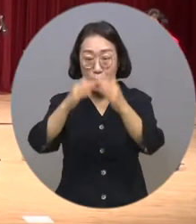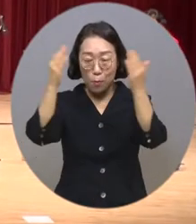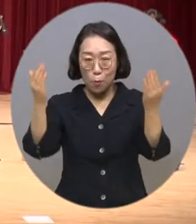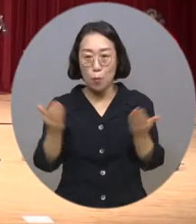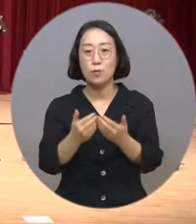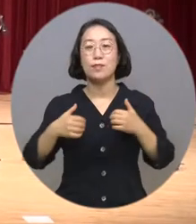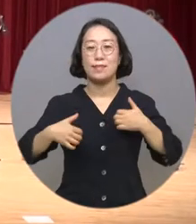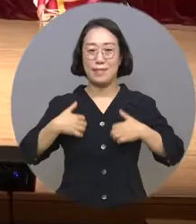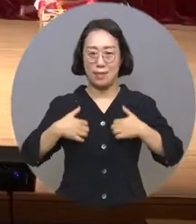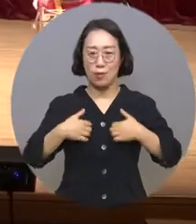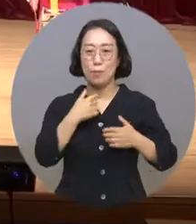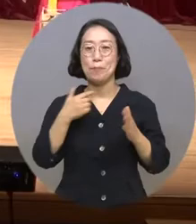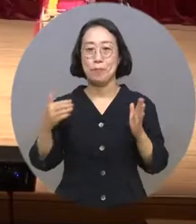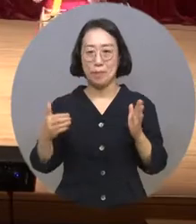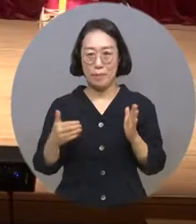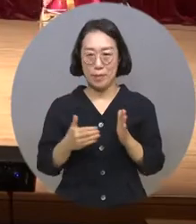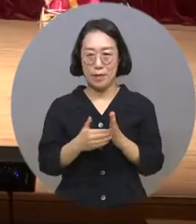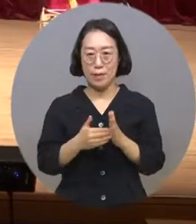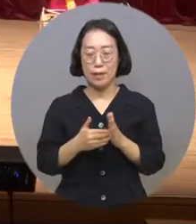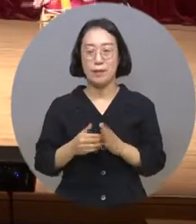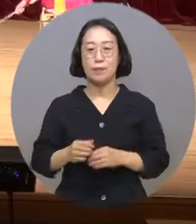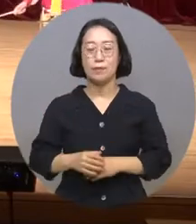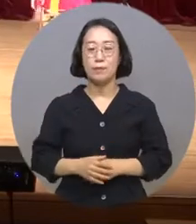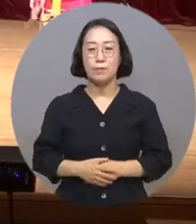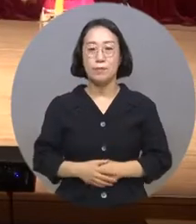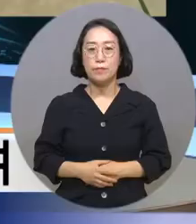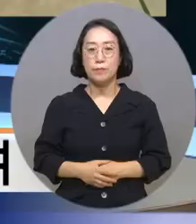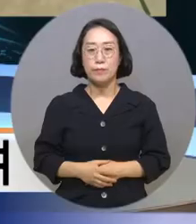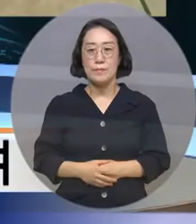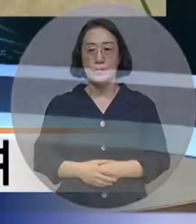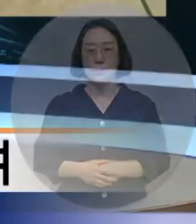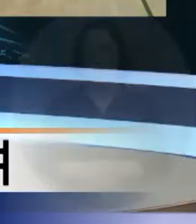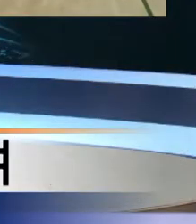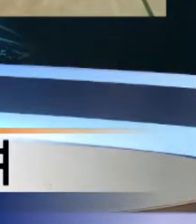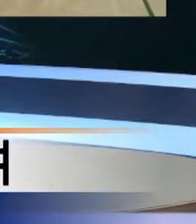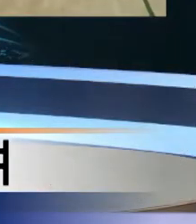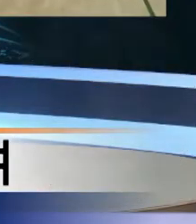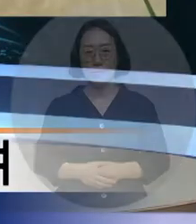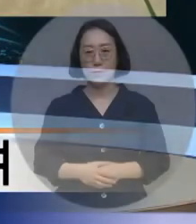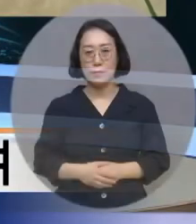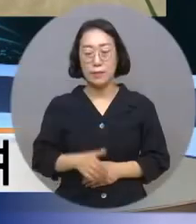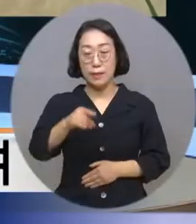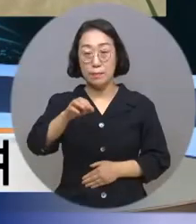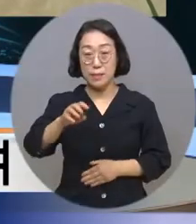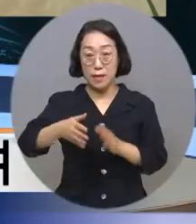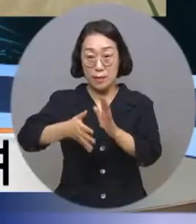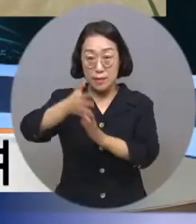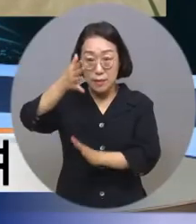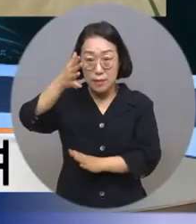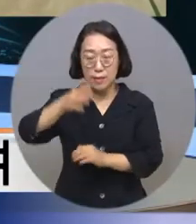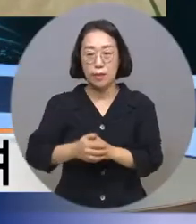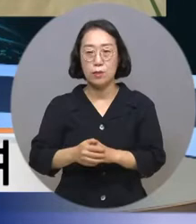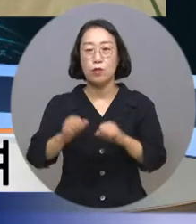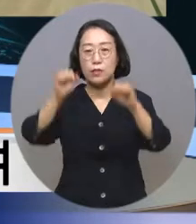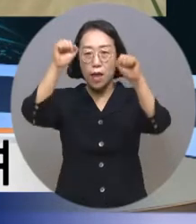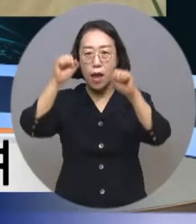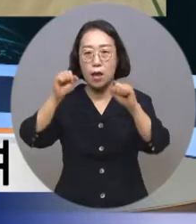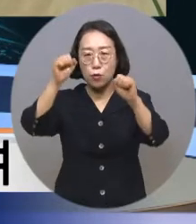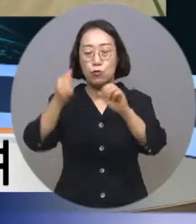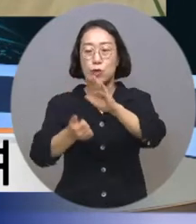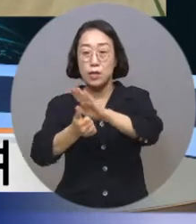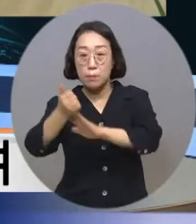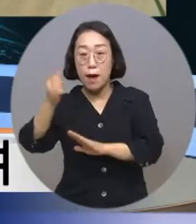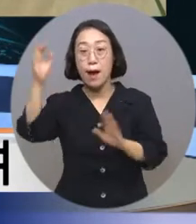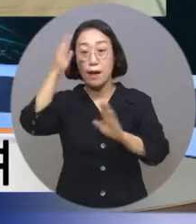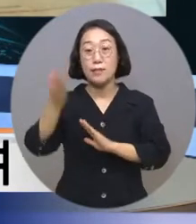즐거움을 선사하였습니다. 복지TV 뉴스 김현주입니다. 전북 김제시를 빚는 체육꿈나무들에게 격려금을